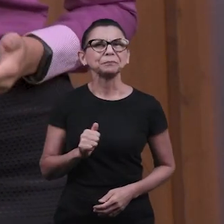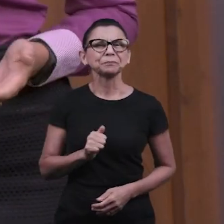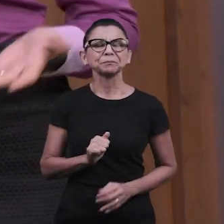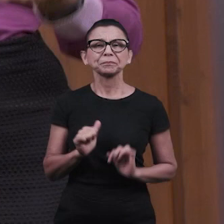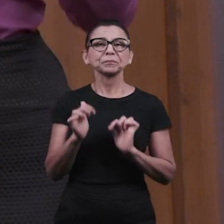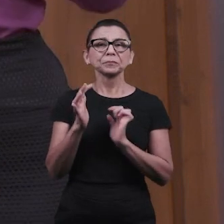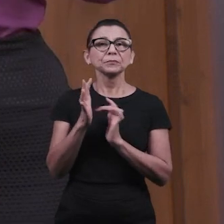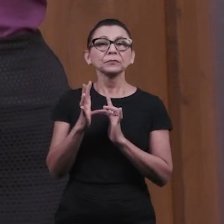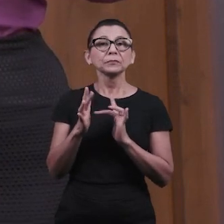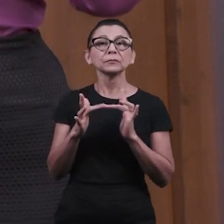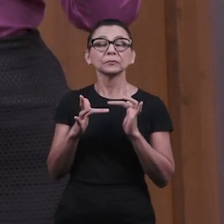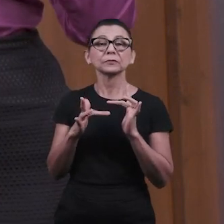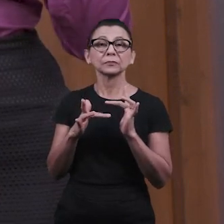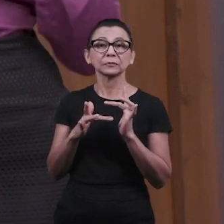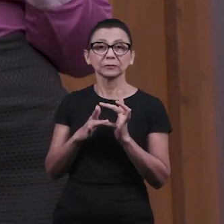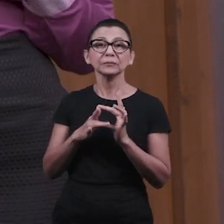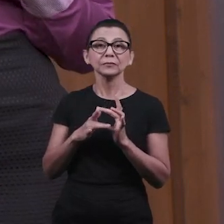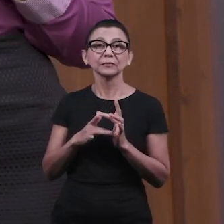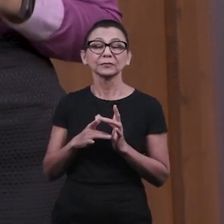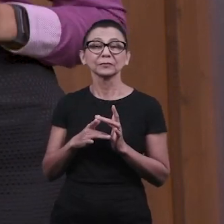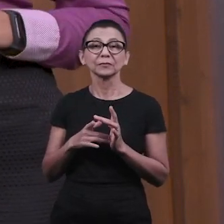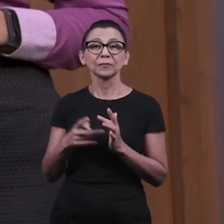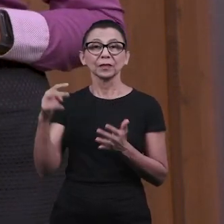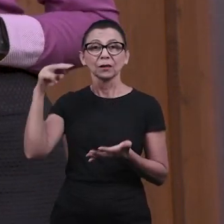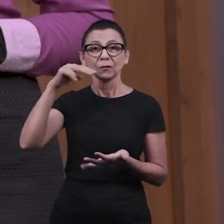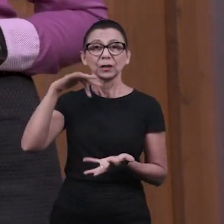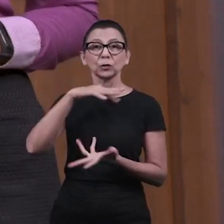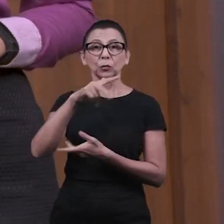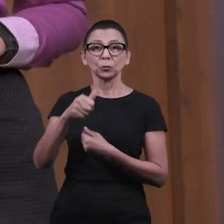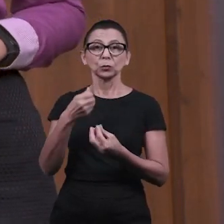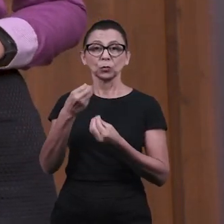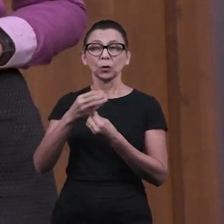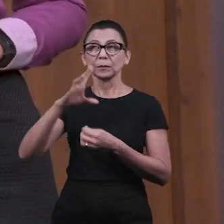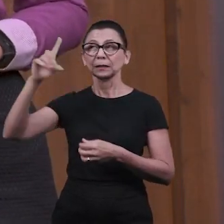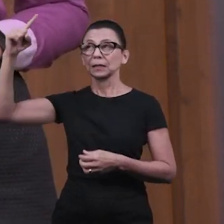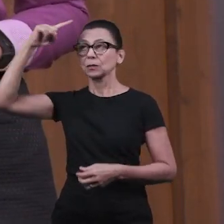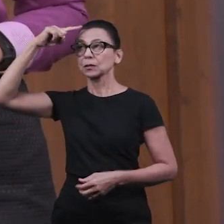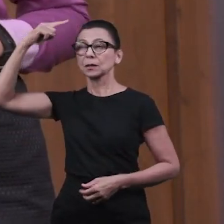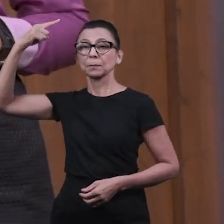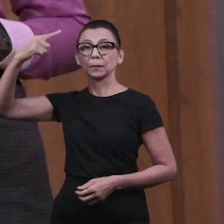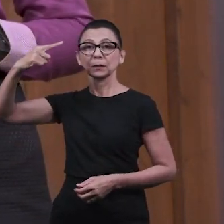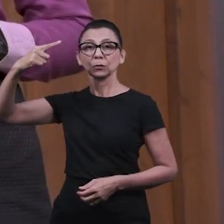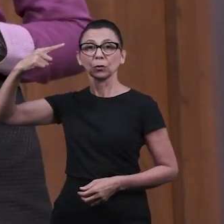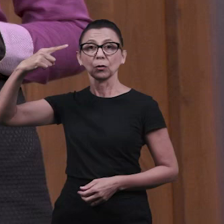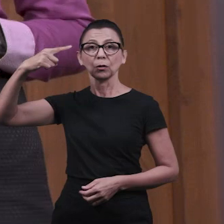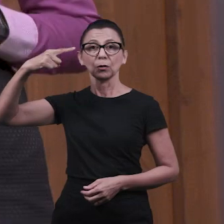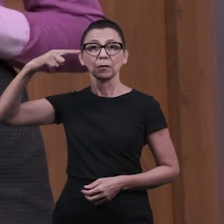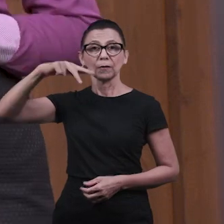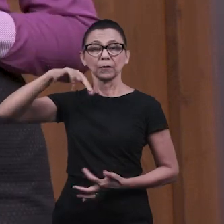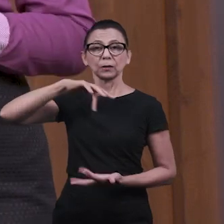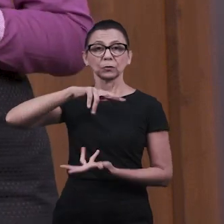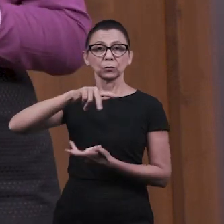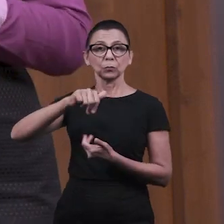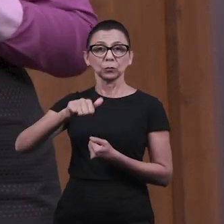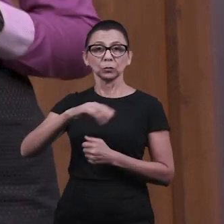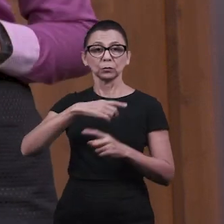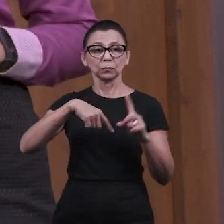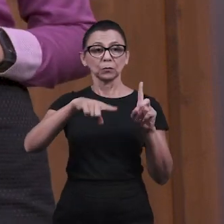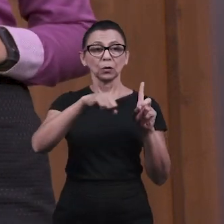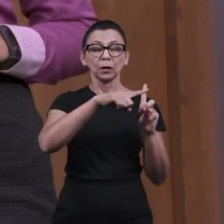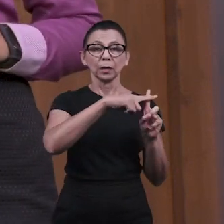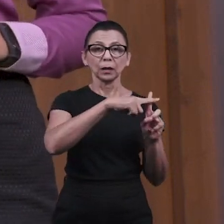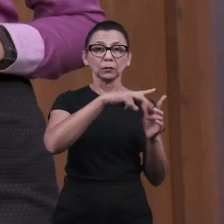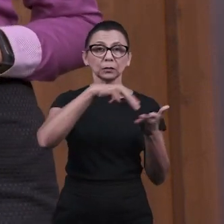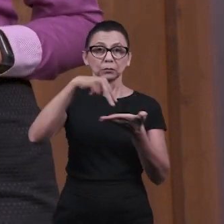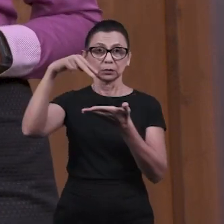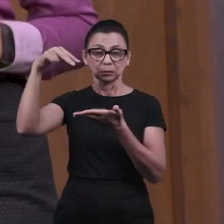Jésus, il a été envoyé par Dieu le Père. Il nous a laissé son Saint-Esprit pour nous conduire ici